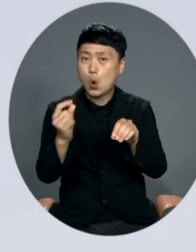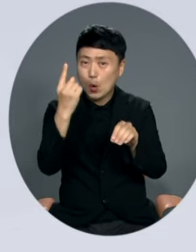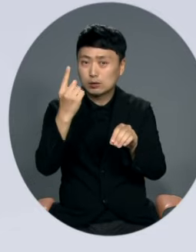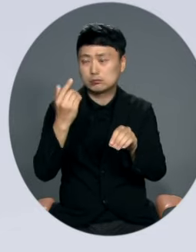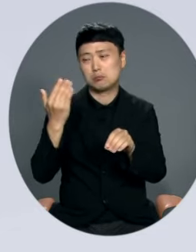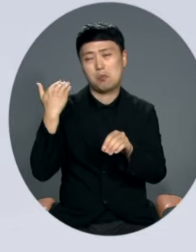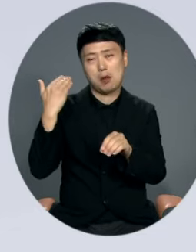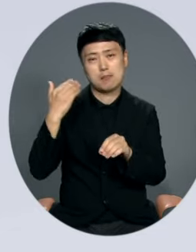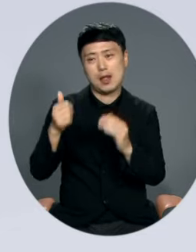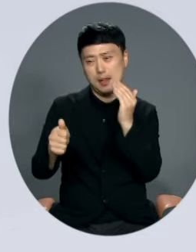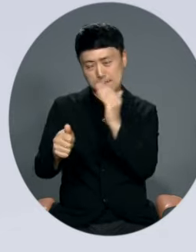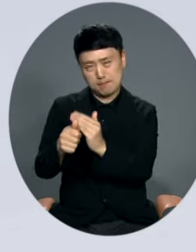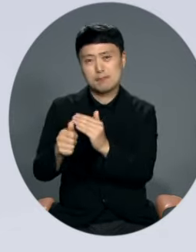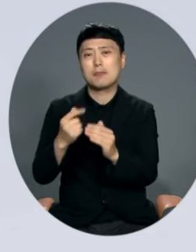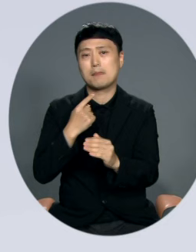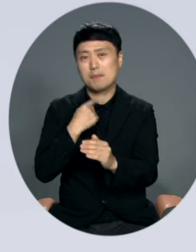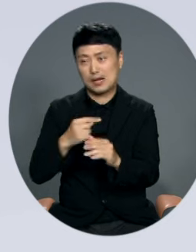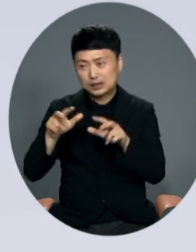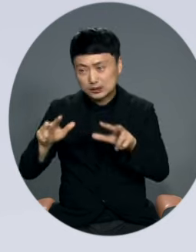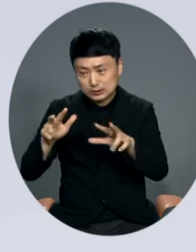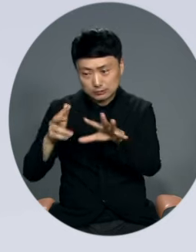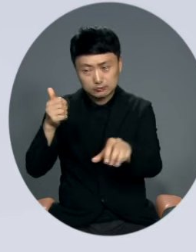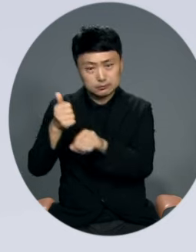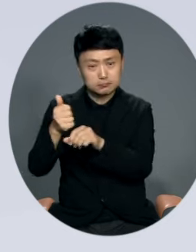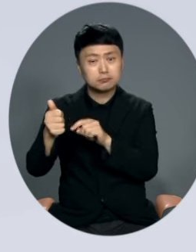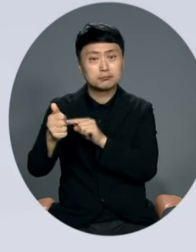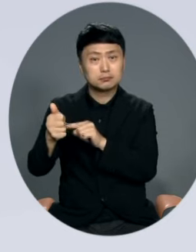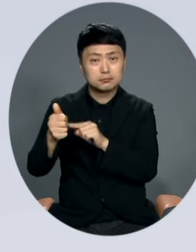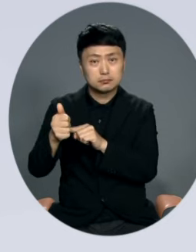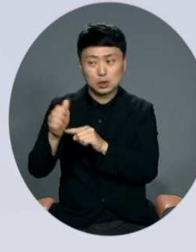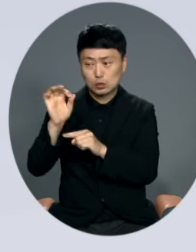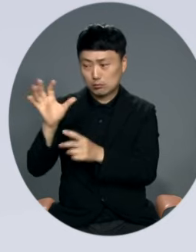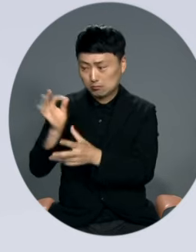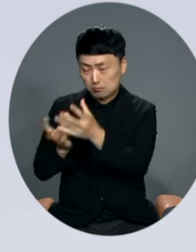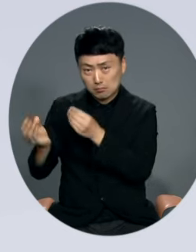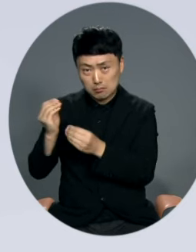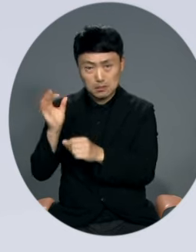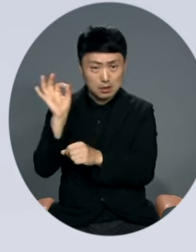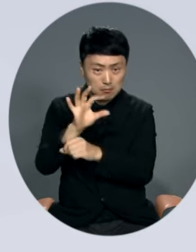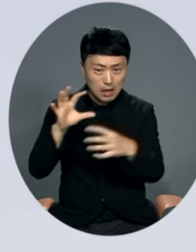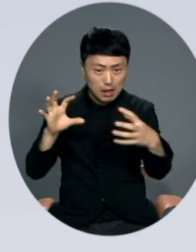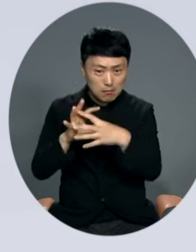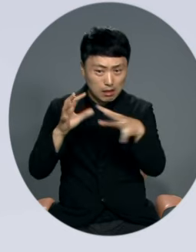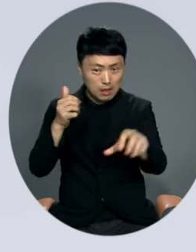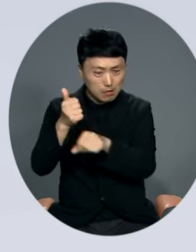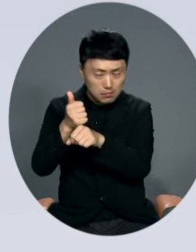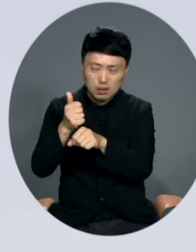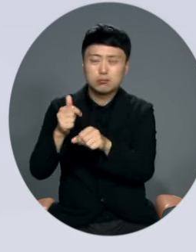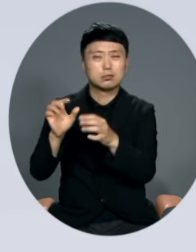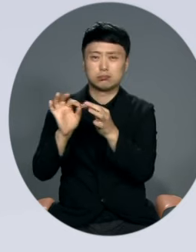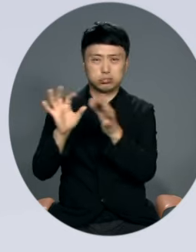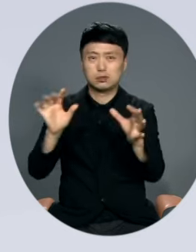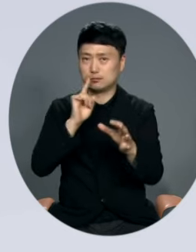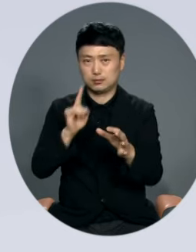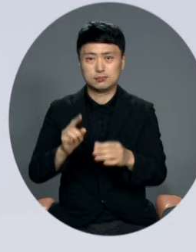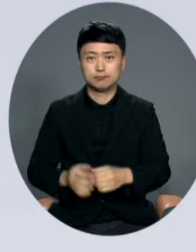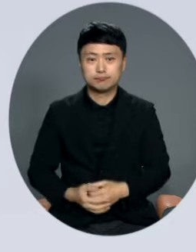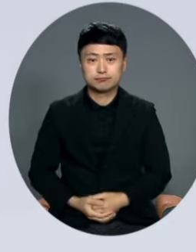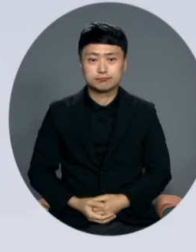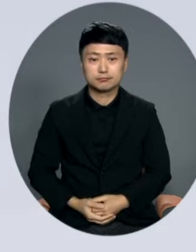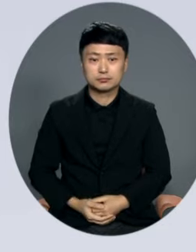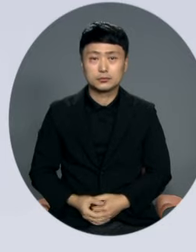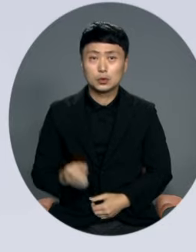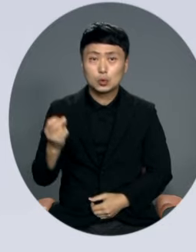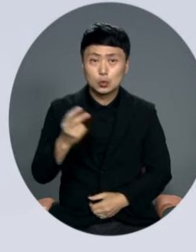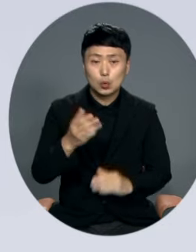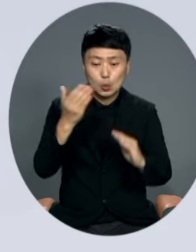해임되거나 사임했고 현 경영진은 무자본 M&A 세력과 관련이 없다고 해명했습니다. 또